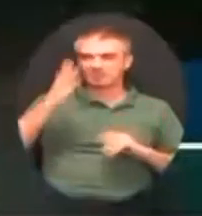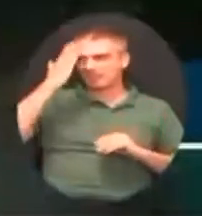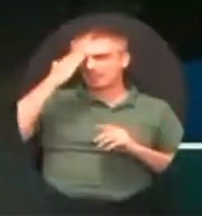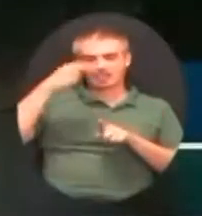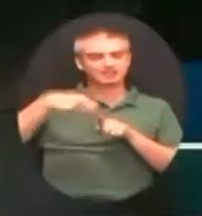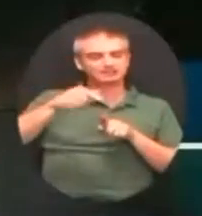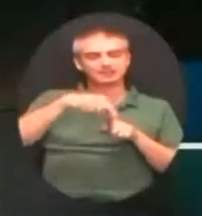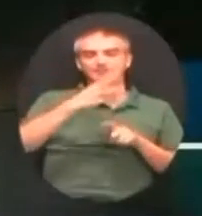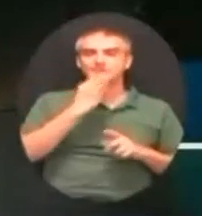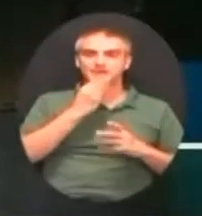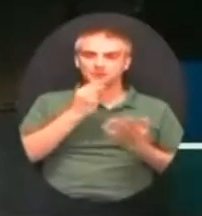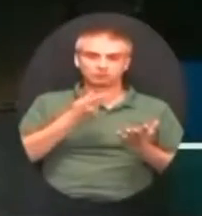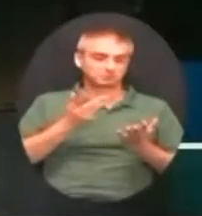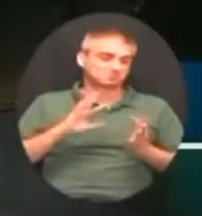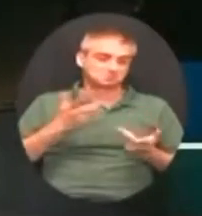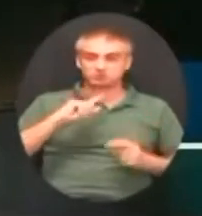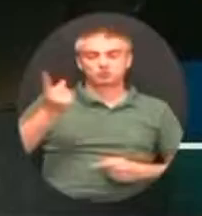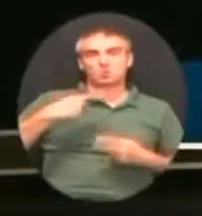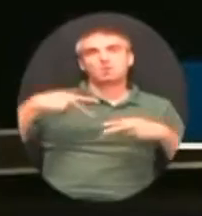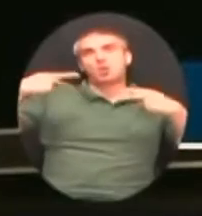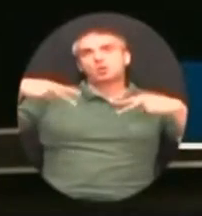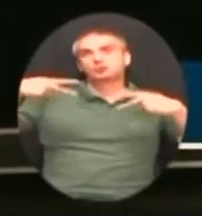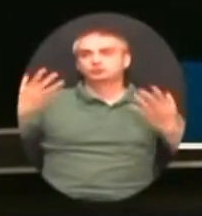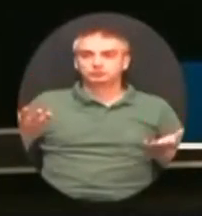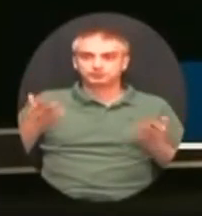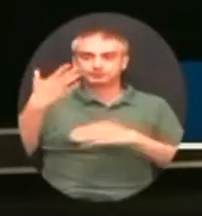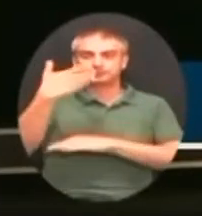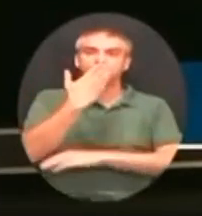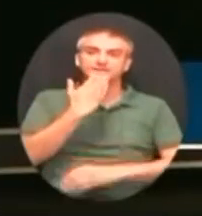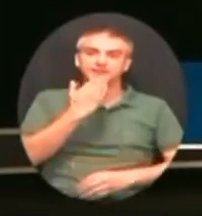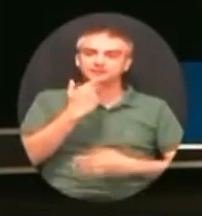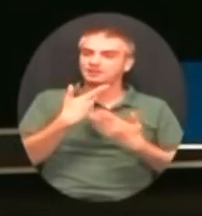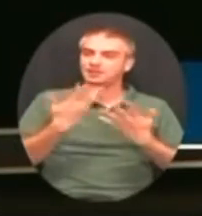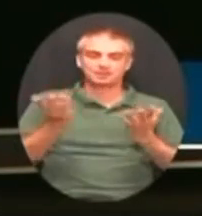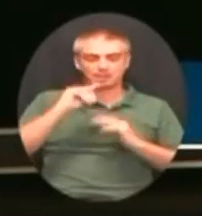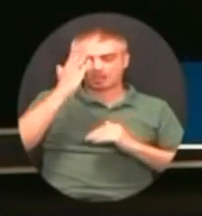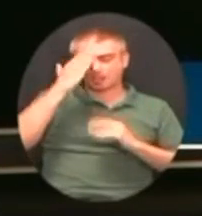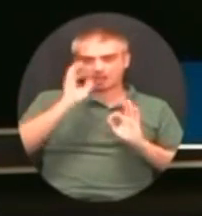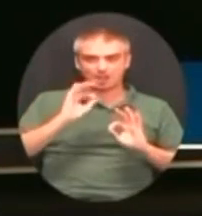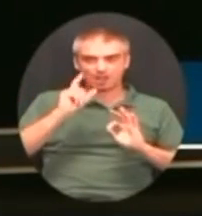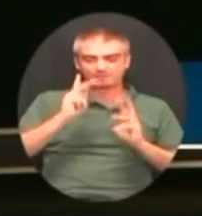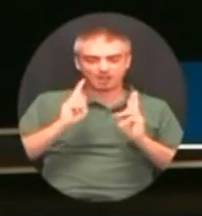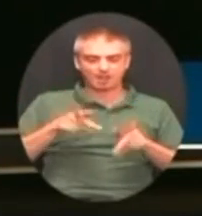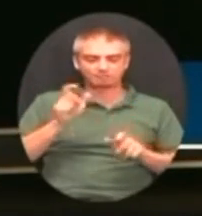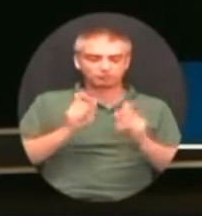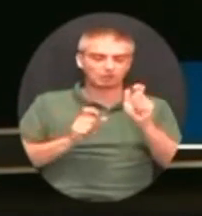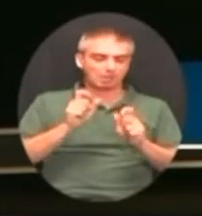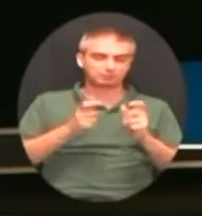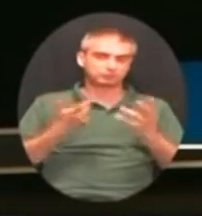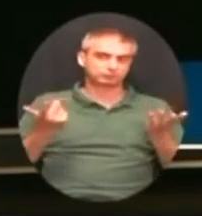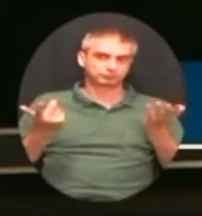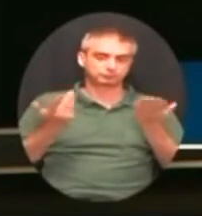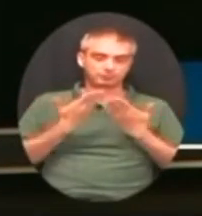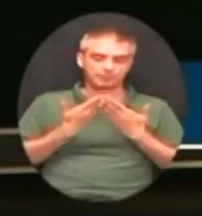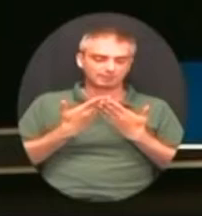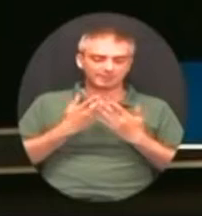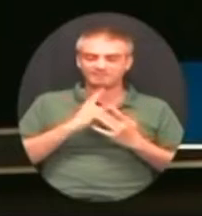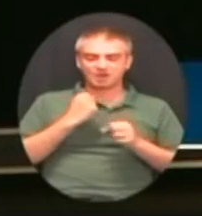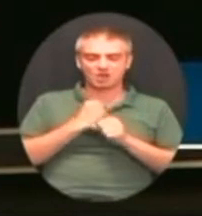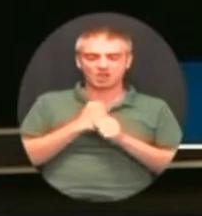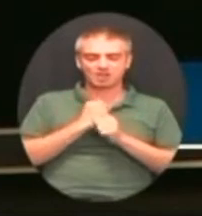בזרמים ביהדות, ממה שכולם חוששים. במדינת ישראל אין כאן שום הכרה, אבל לאפשר לאנשים להתפלל ולא